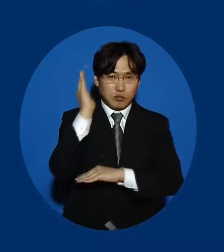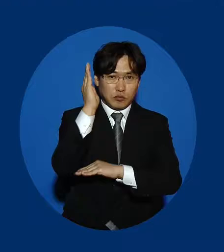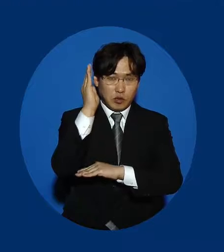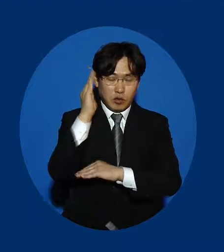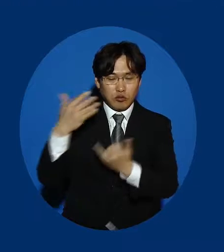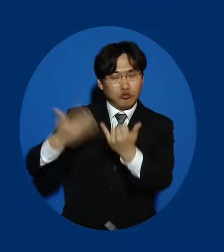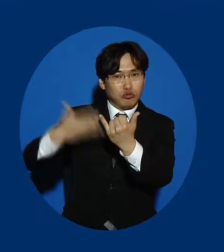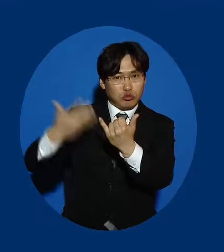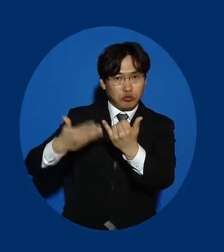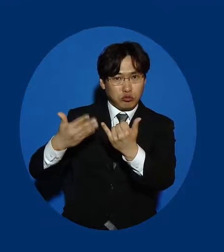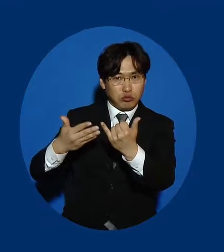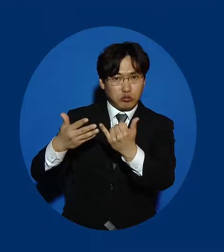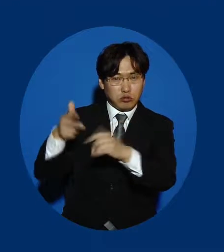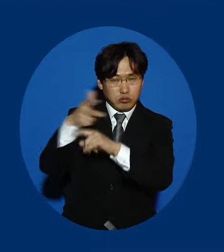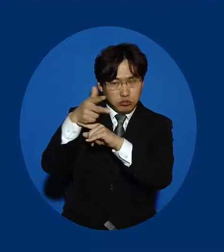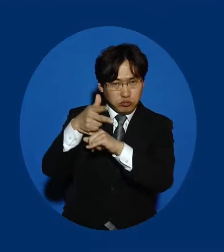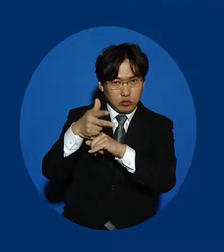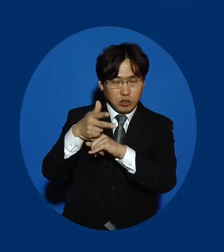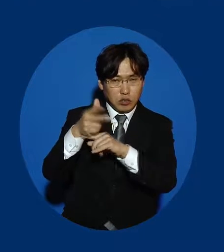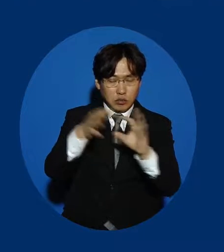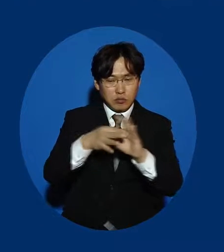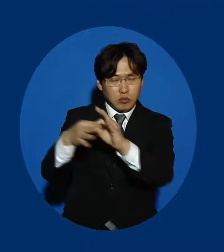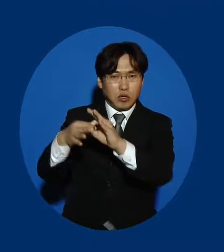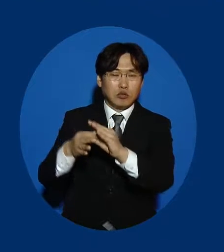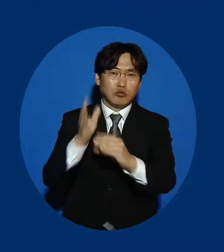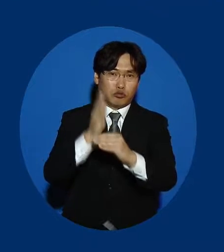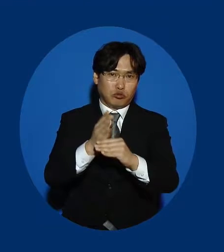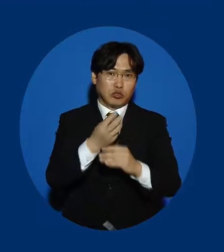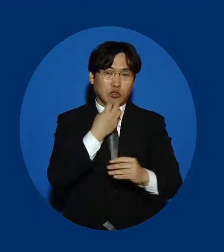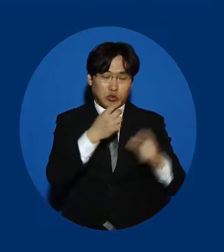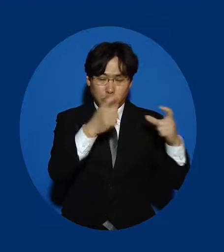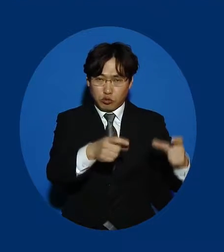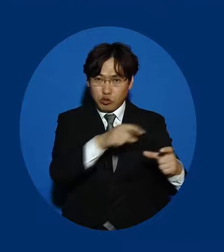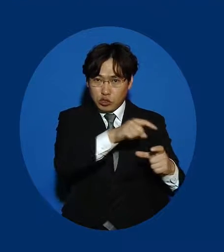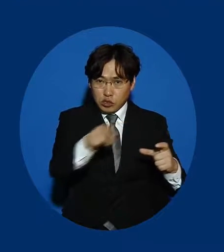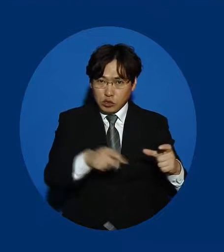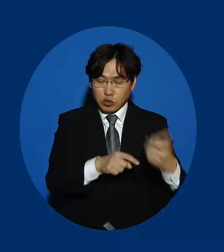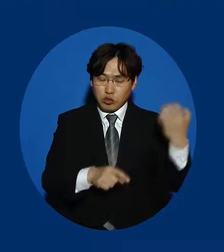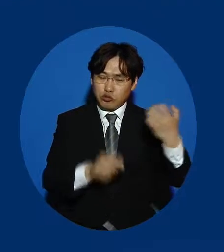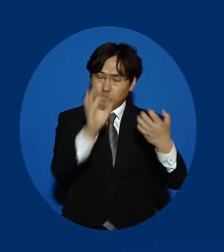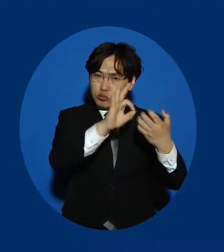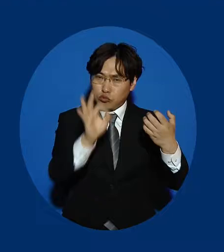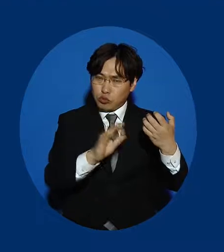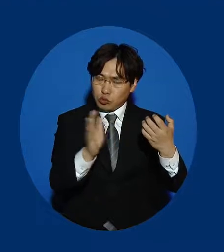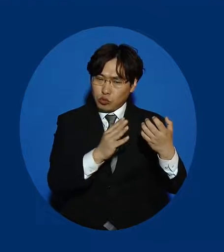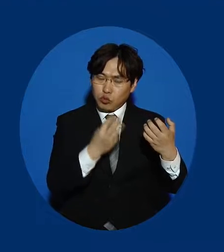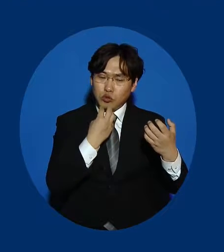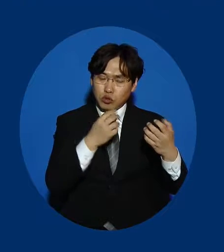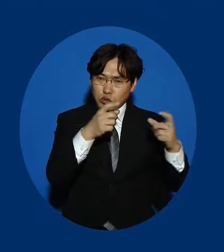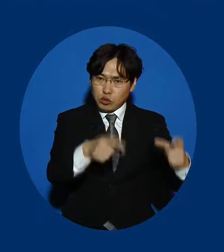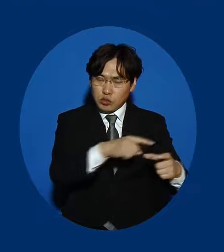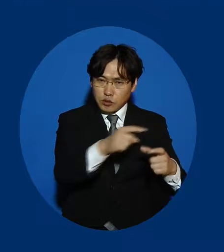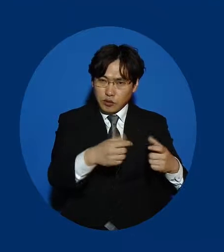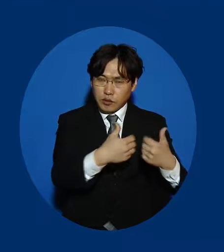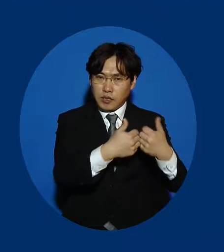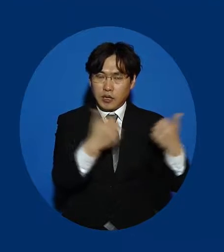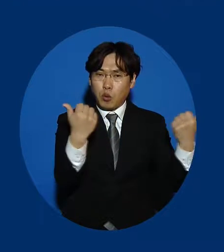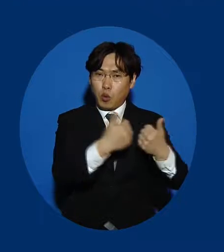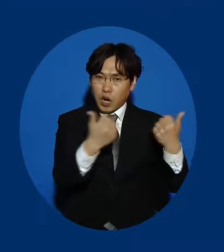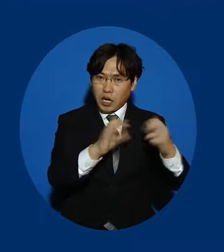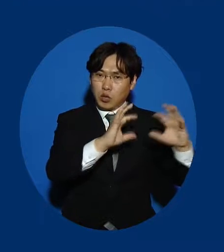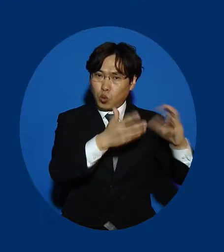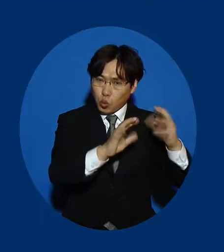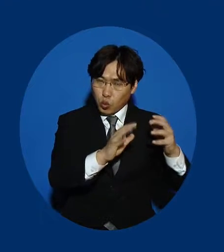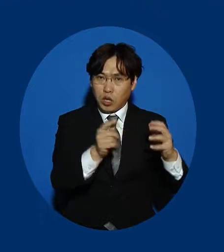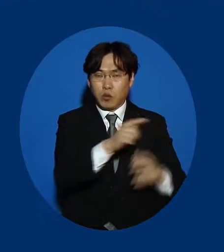장애인단체 저는 서울에서 활동하는데 서울에 있는 대부분 장애인단체들이 거의 90% 이상이 세미나라든가